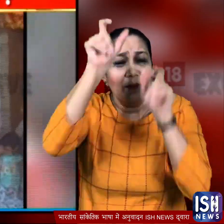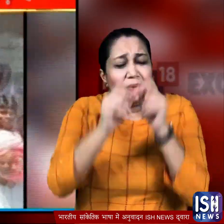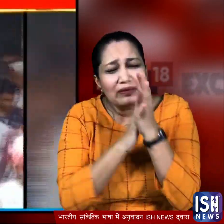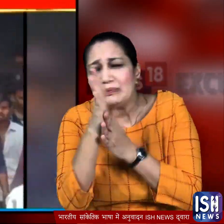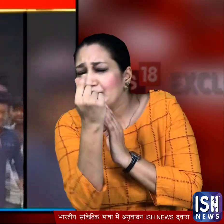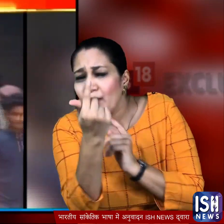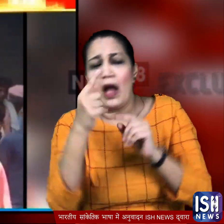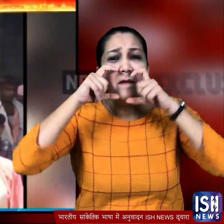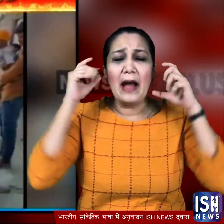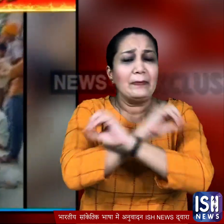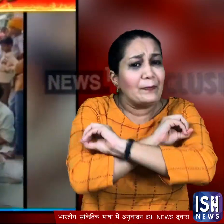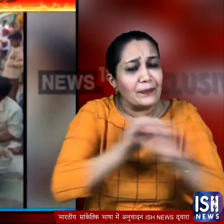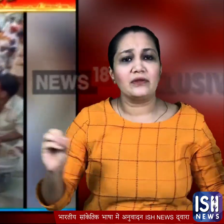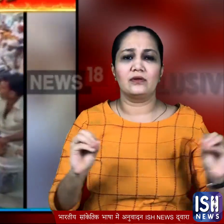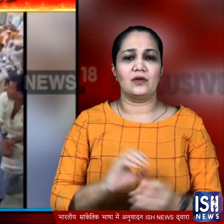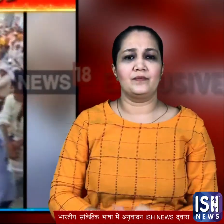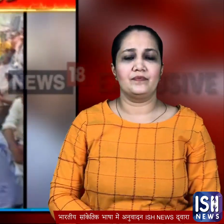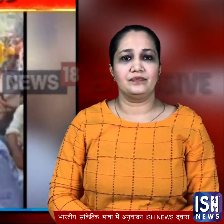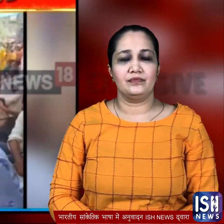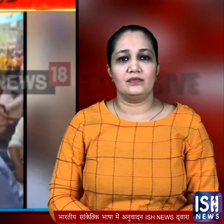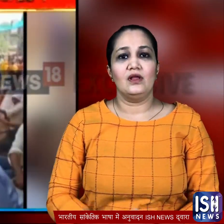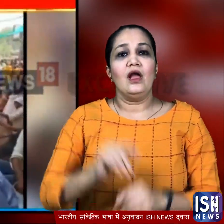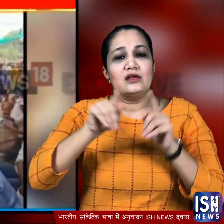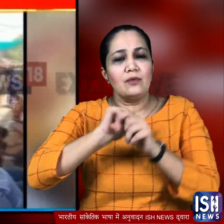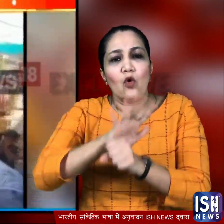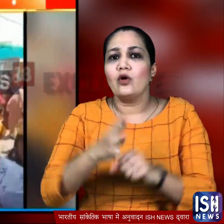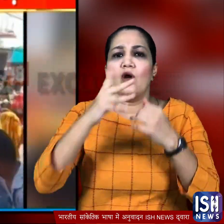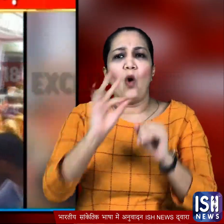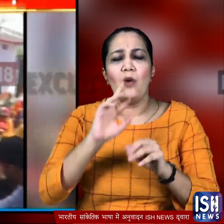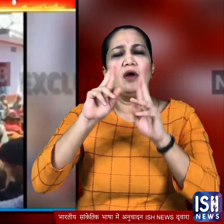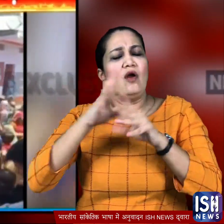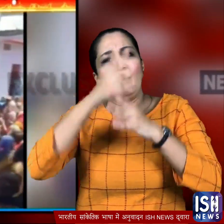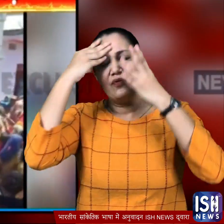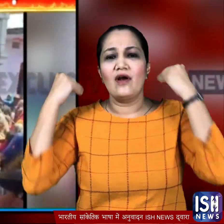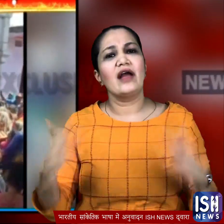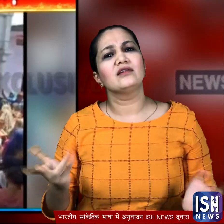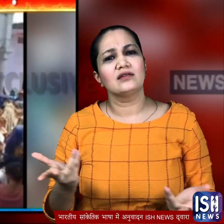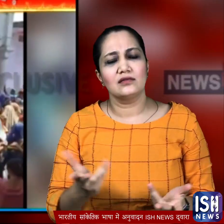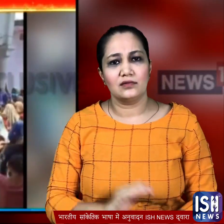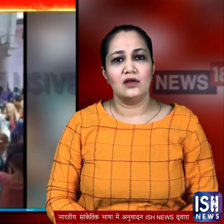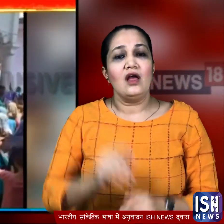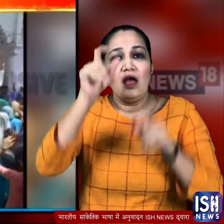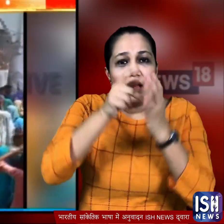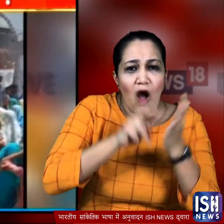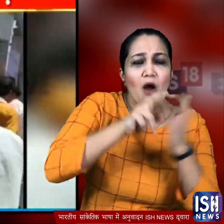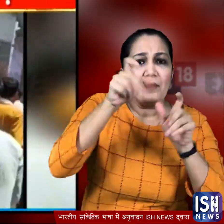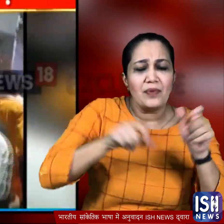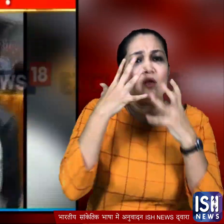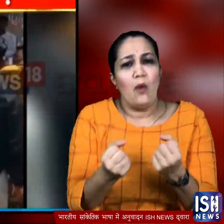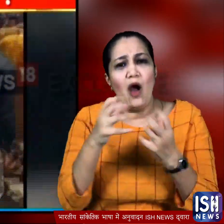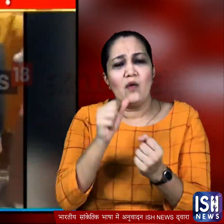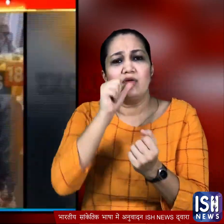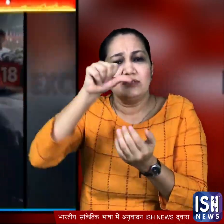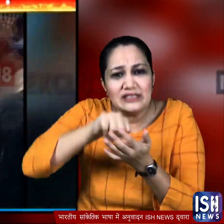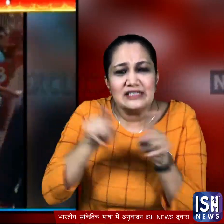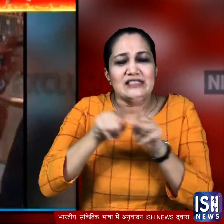दिखा जिसने मास्क पहनना जरूरी समझा हो। मानो कोरोना की चपेट में आने का खौफ तो उनमें था ही नहीं। गांव वालों में बस होड़ थी तो इस